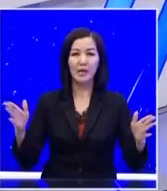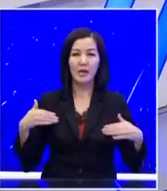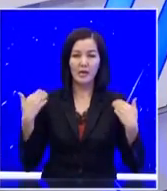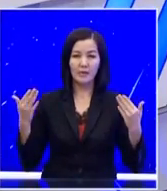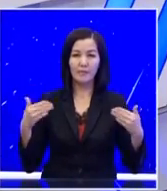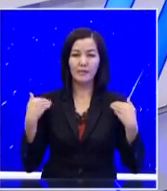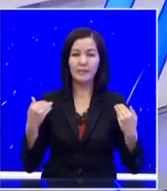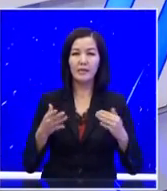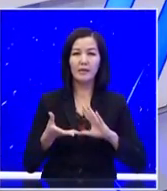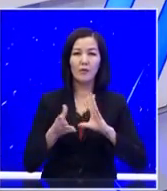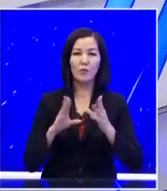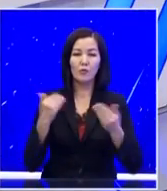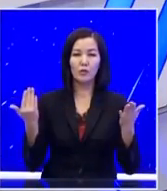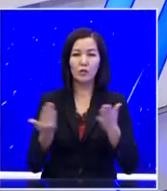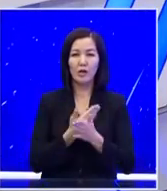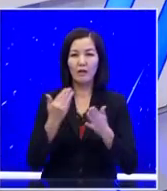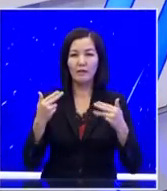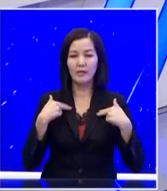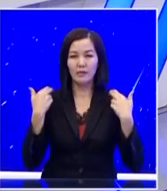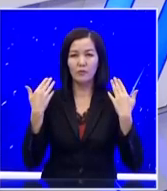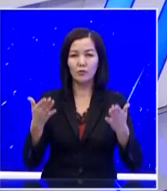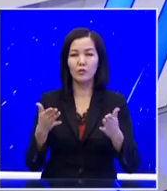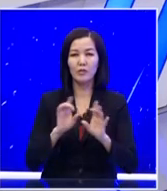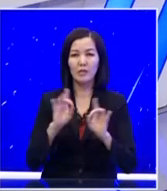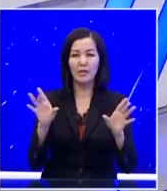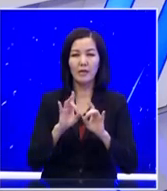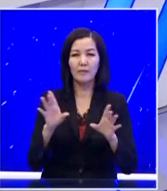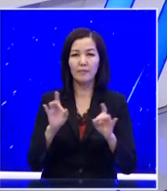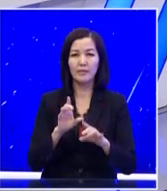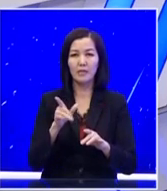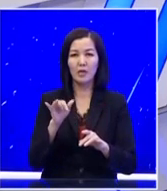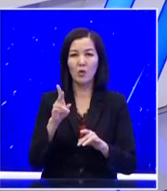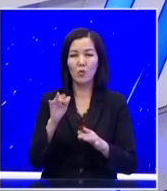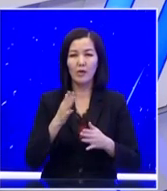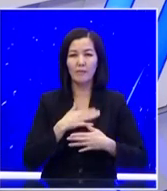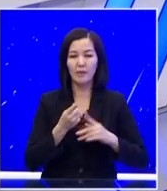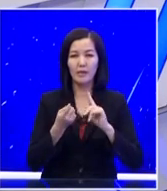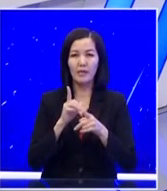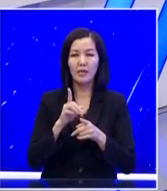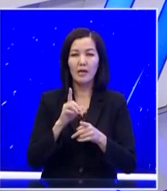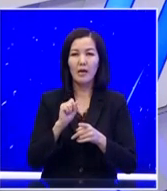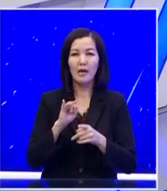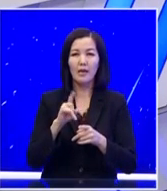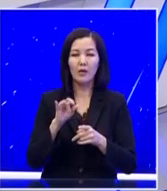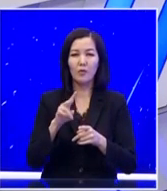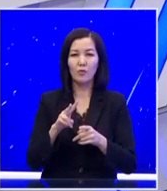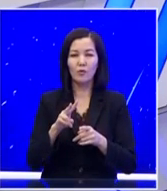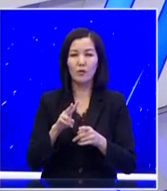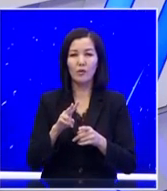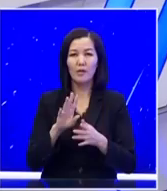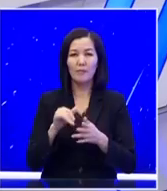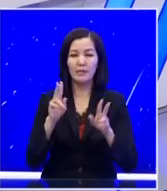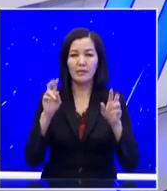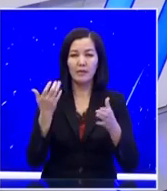Армысыздар, аймақтың басты арнасында қорытынды жаңалықтар. Студияда ақпараттар легімен Гауһар Мұса, суырда аудармада Айгүл Жұмашқызы. Қымбатты көрермен,